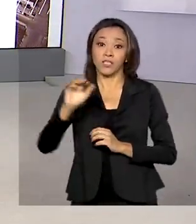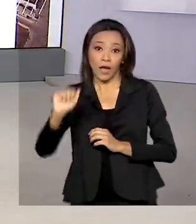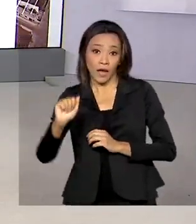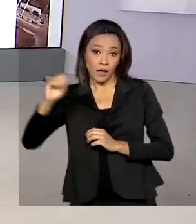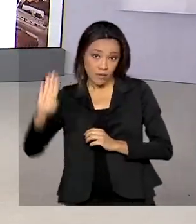Vacina Brasil.